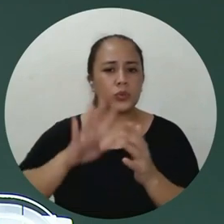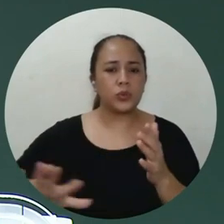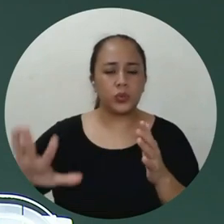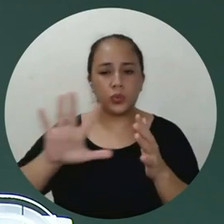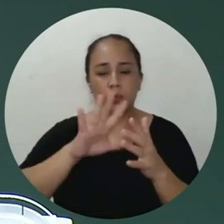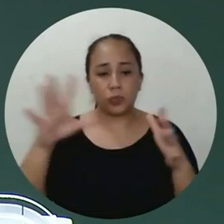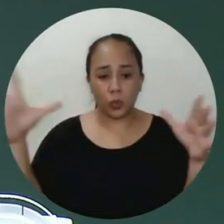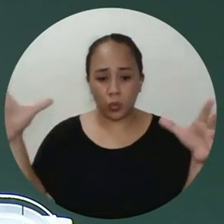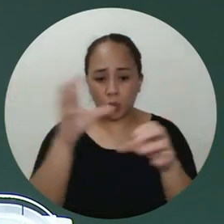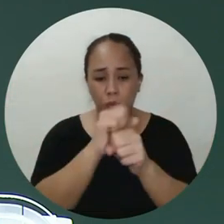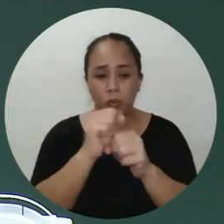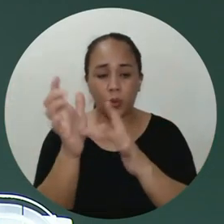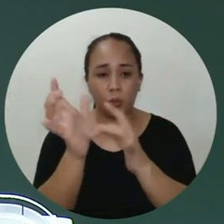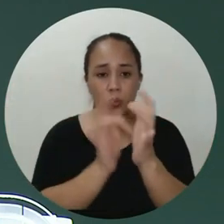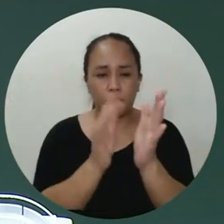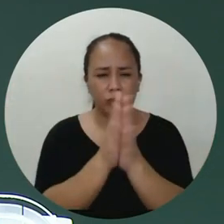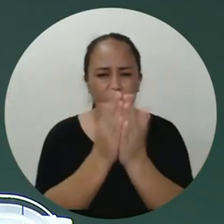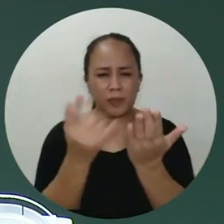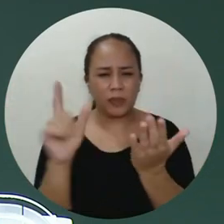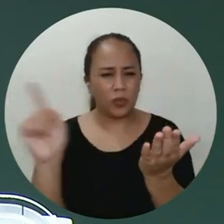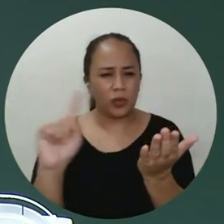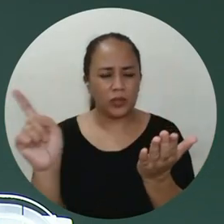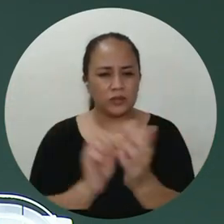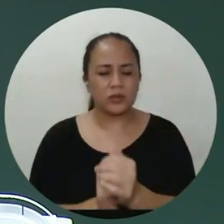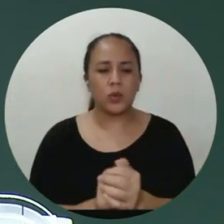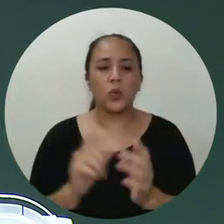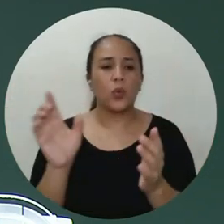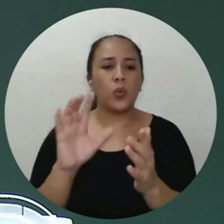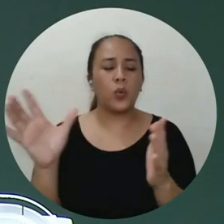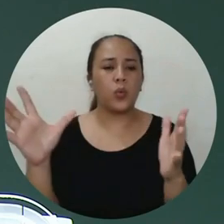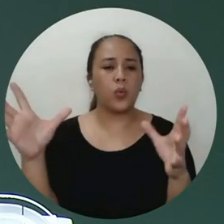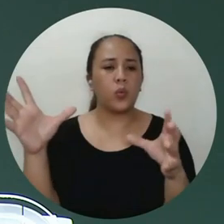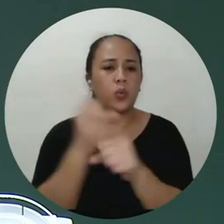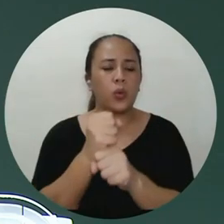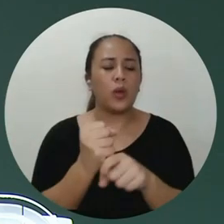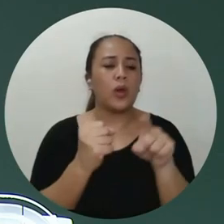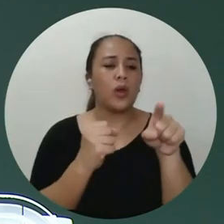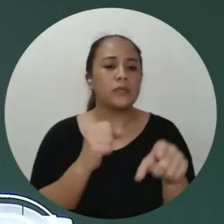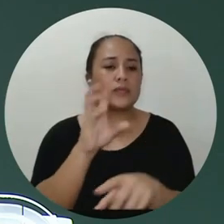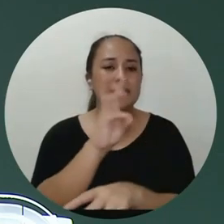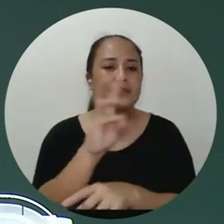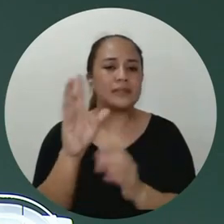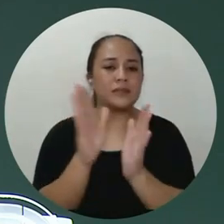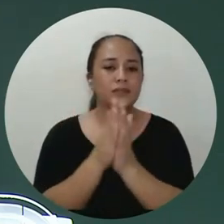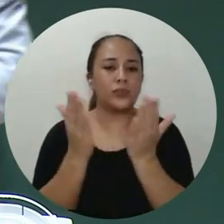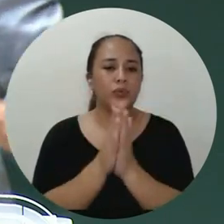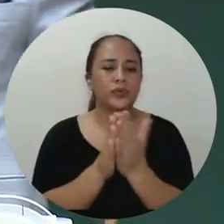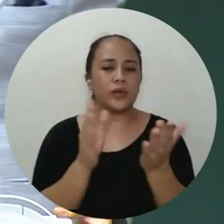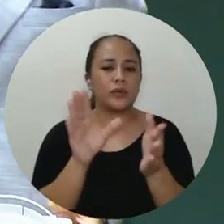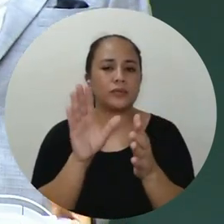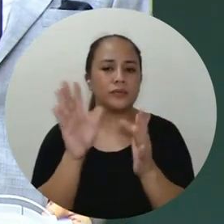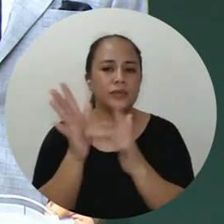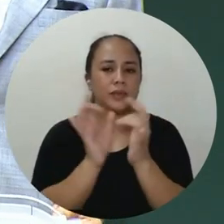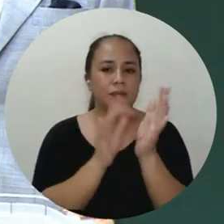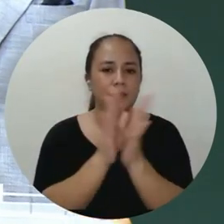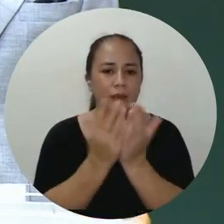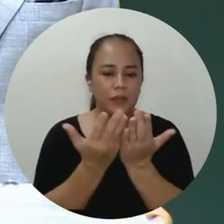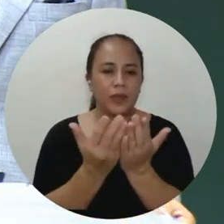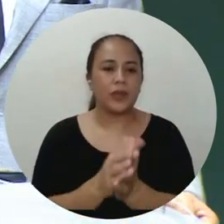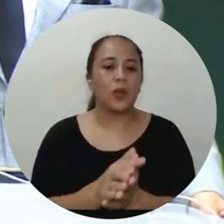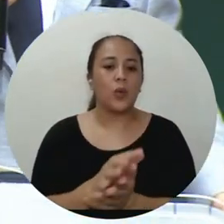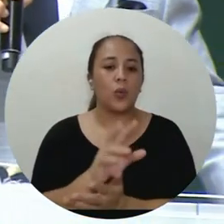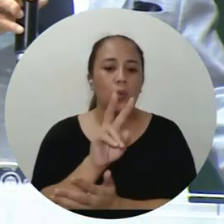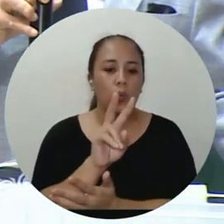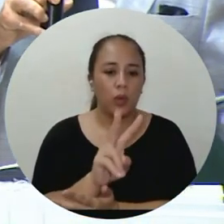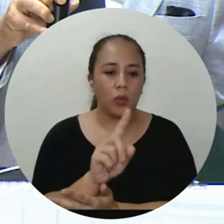66권 전체가 말하는 결론이 뭐냐고요? So what is the conclusion of the 66 books of the Bible? 1, 3, 8이에요. It is 1, 3, and 8. 사도행전